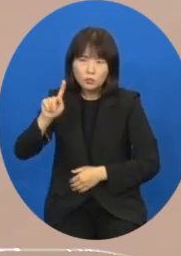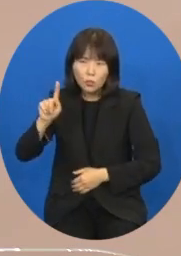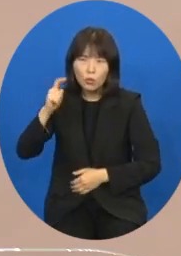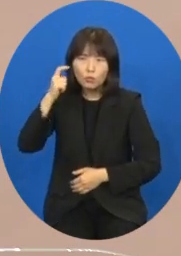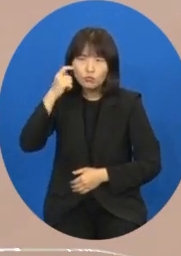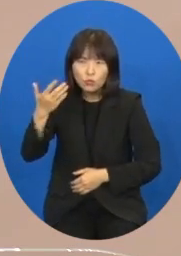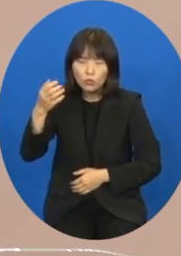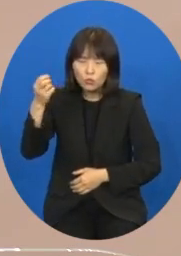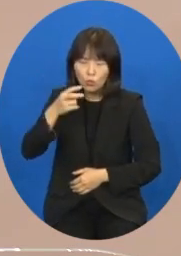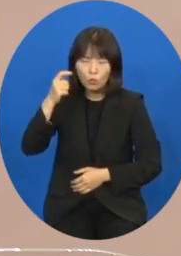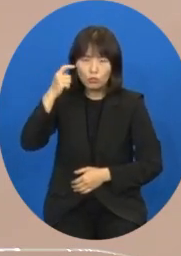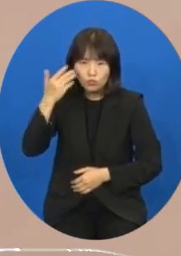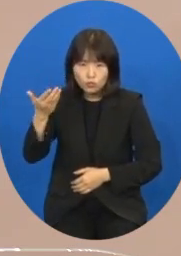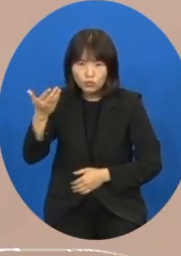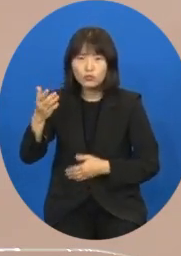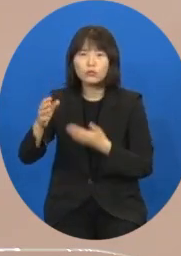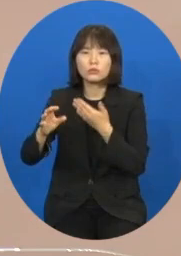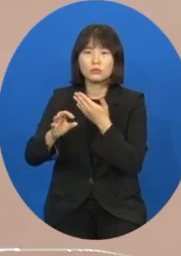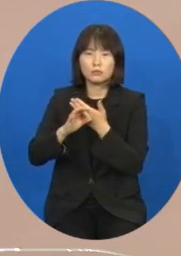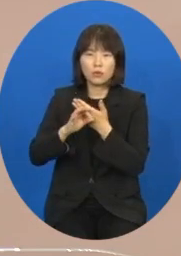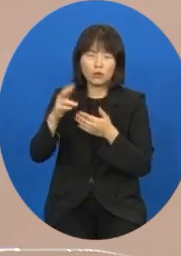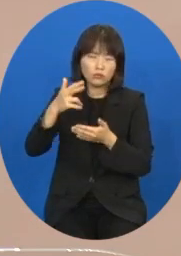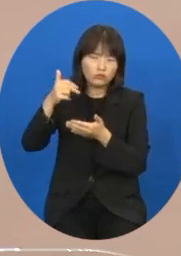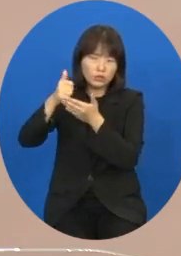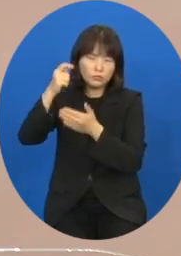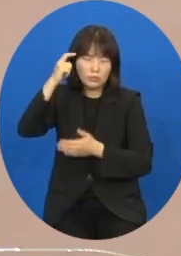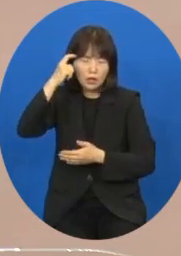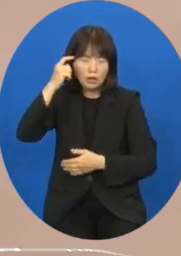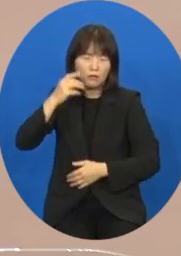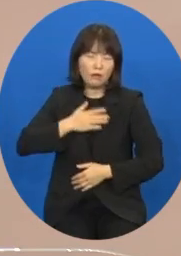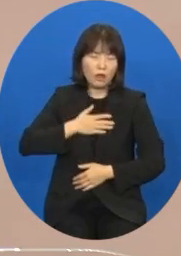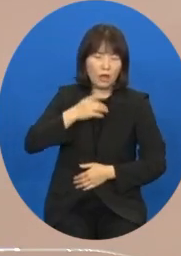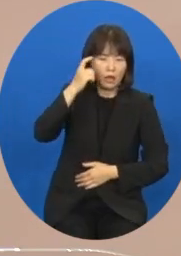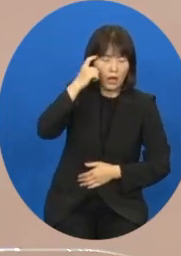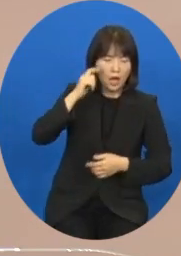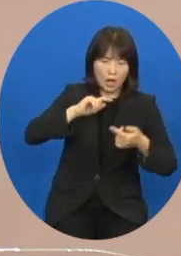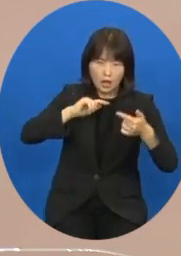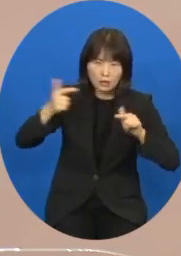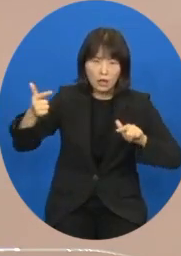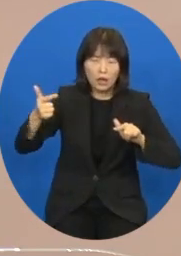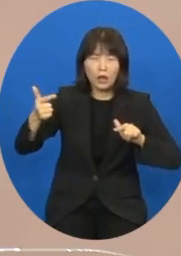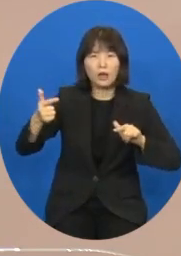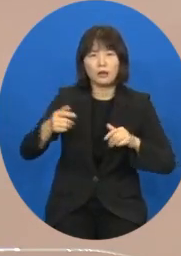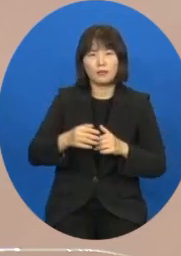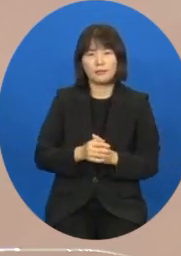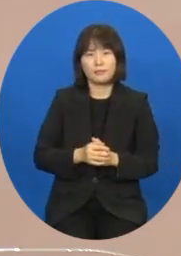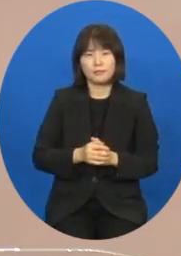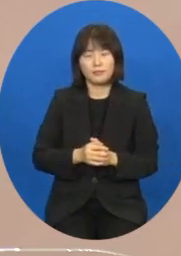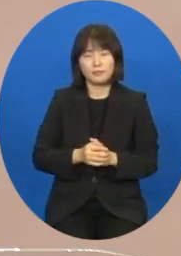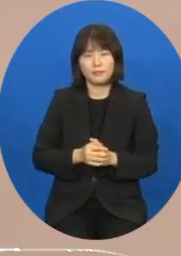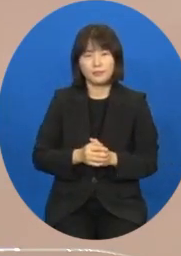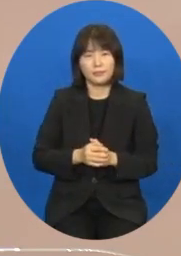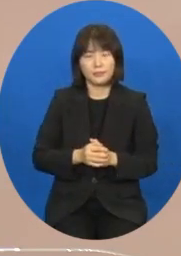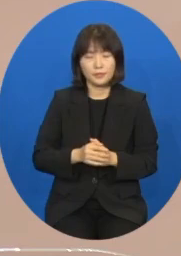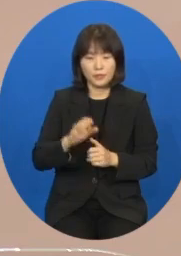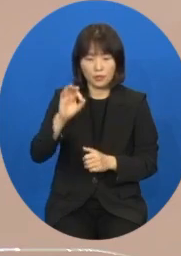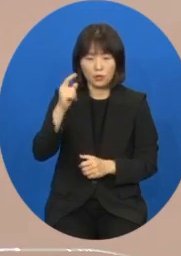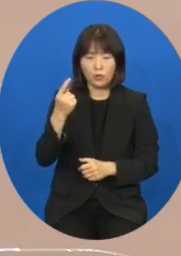물으면 주님의 생각은 제 생각과 다를 때가 너무너무 많습니다. 이번 이 오병이의